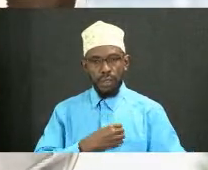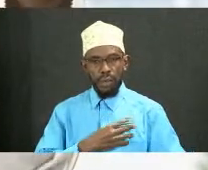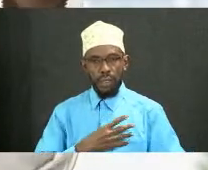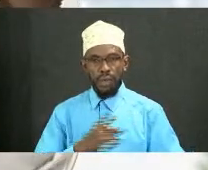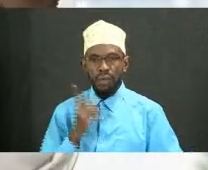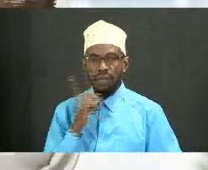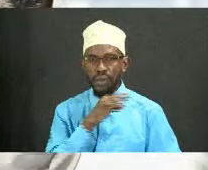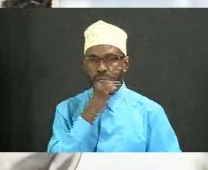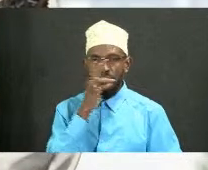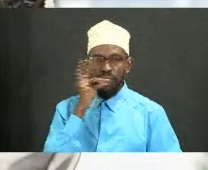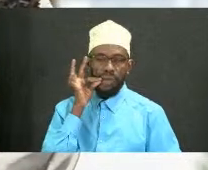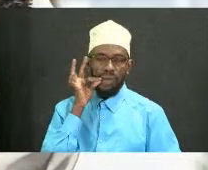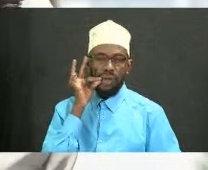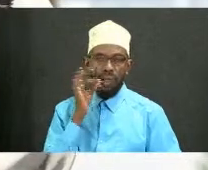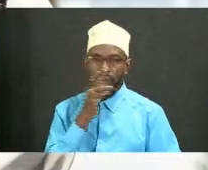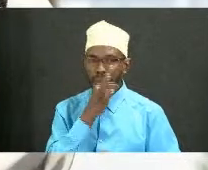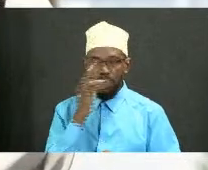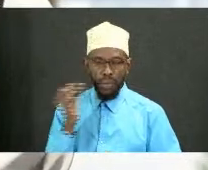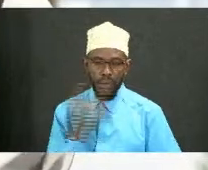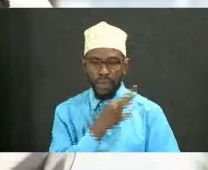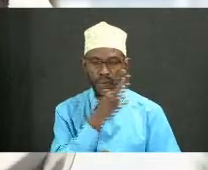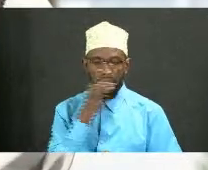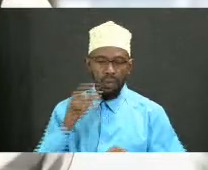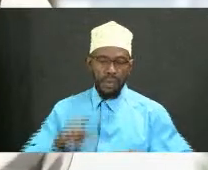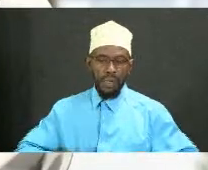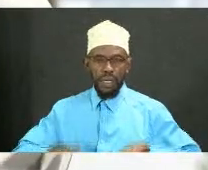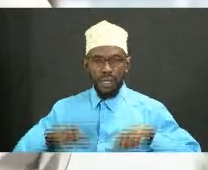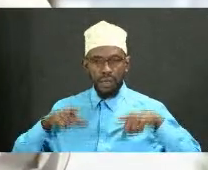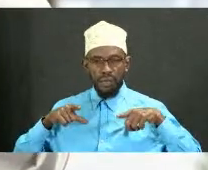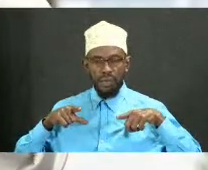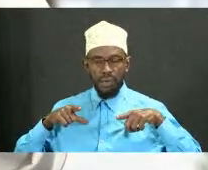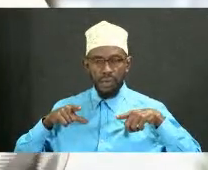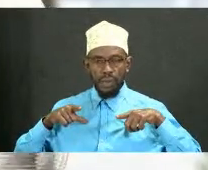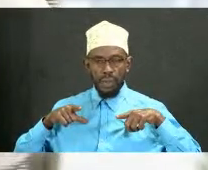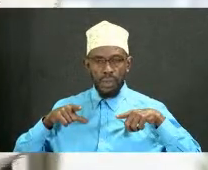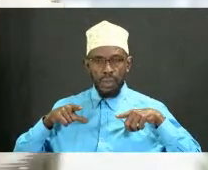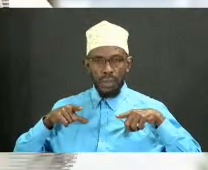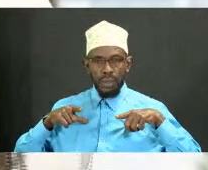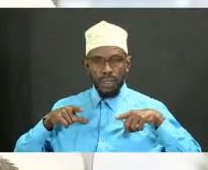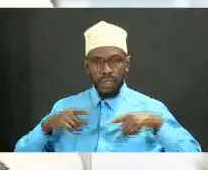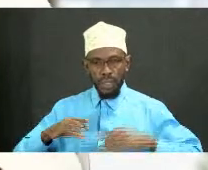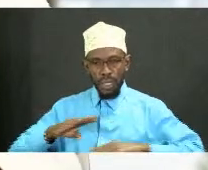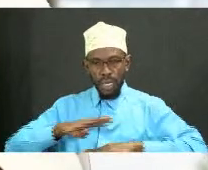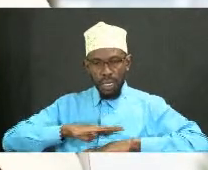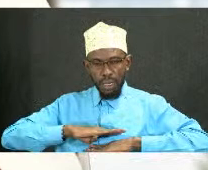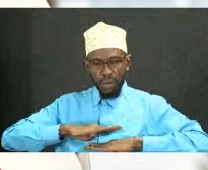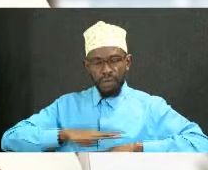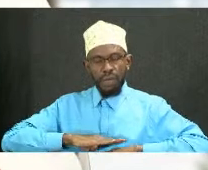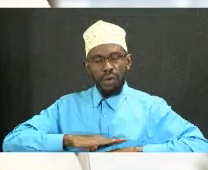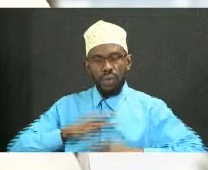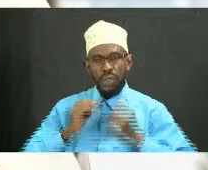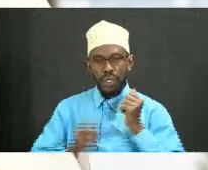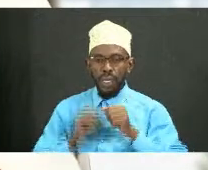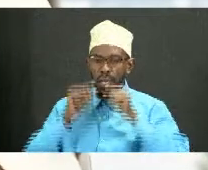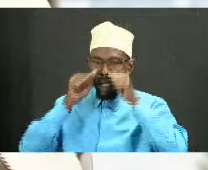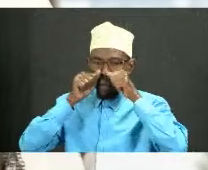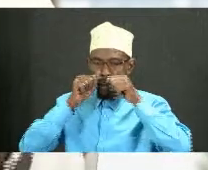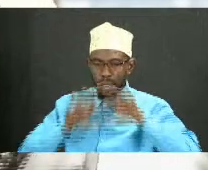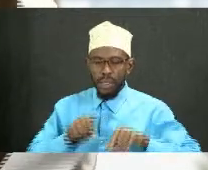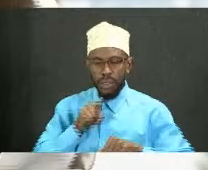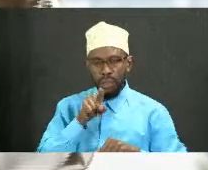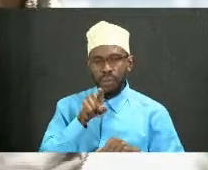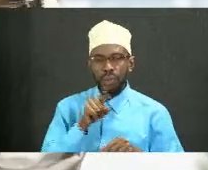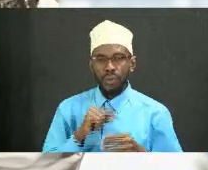Tumetoka katika Ramadhani, mwezi wa takwa, kwamba mtu aishi na kwa kukinai kile ambacho Mwenyezi Mungu amemruzuku.